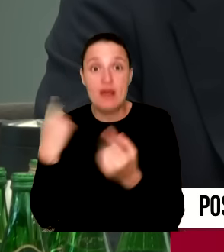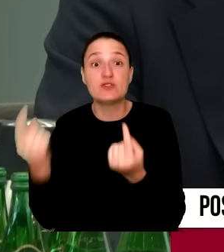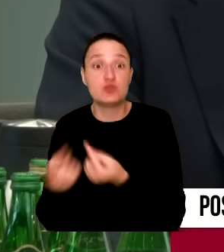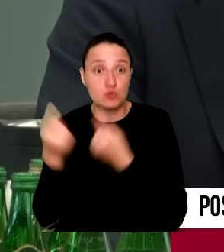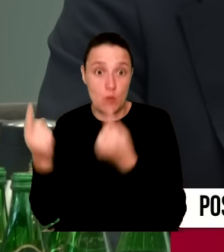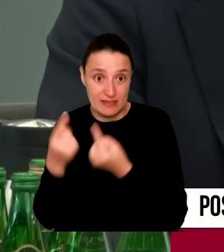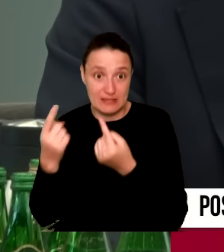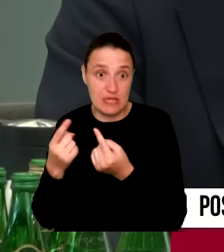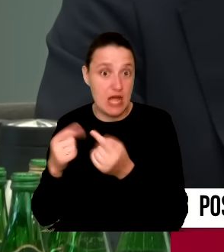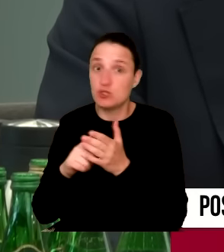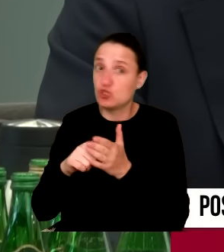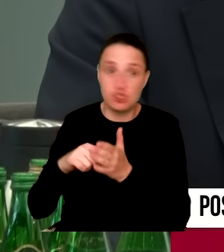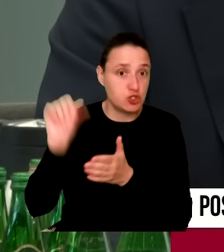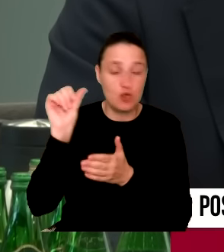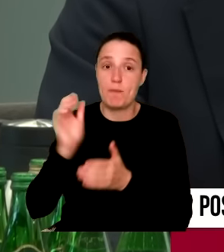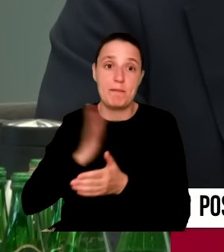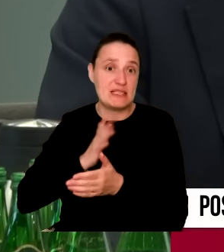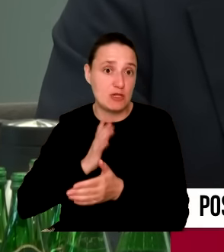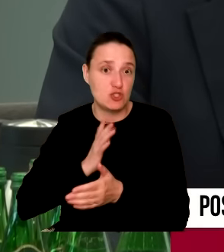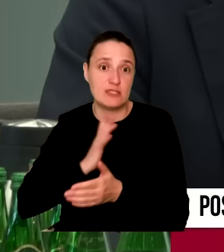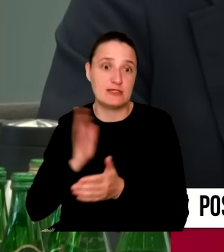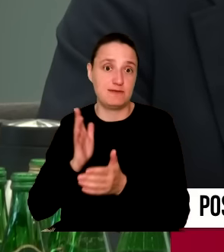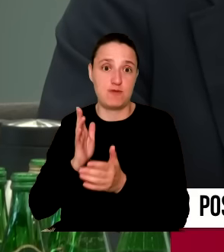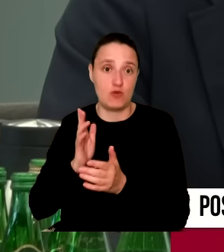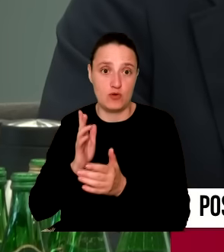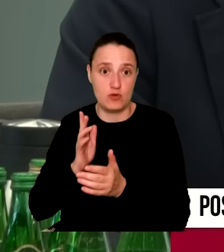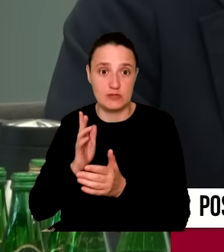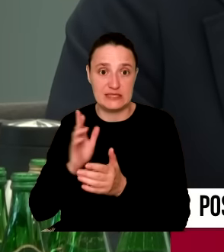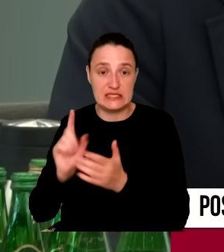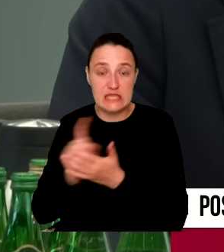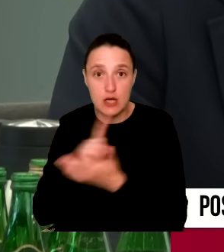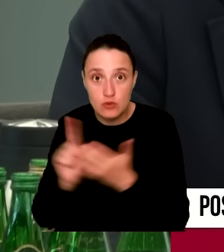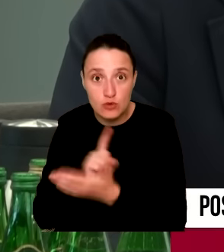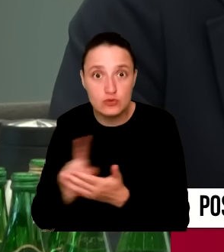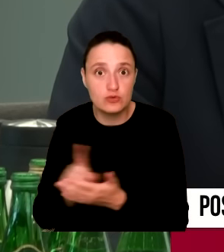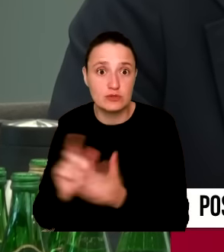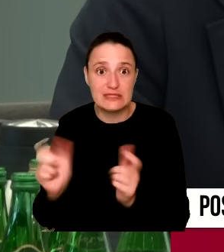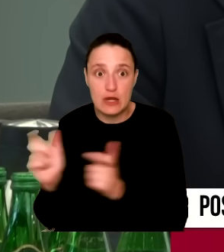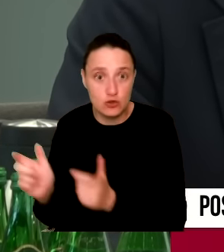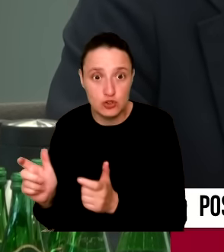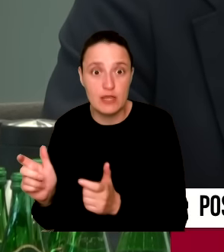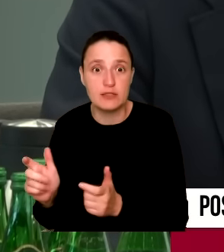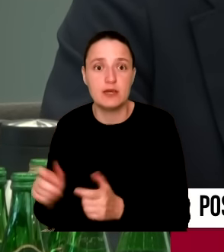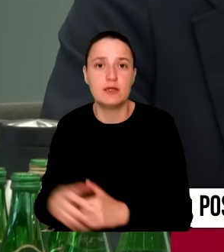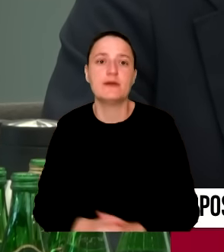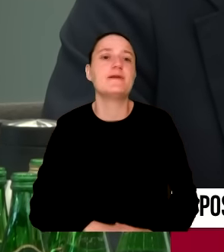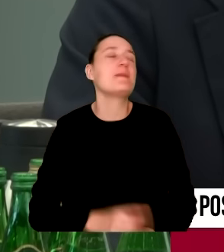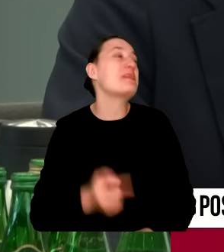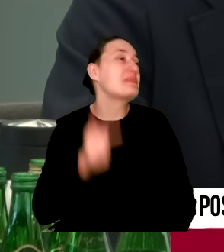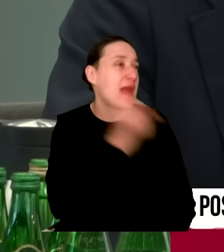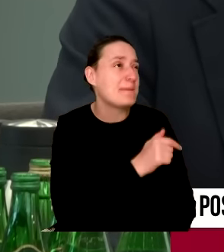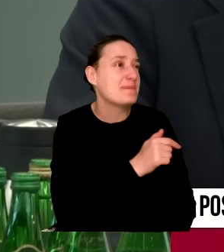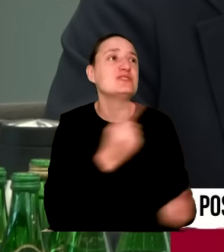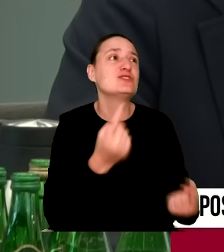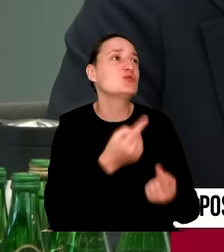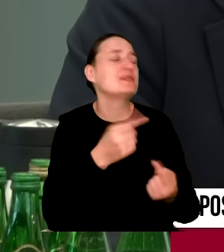jest szczególne zagrożenie dla bezpieczeństwa obywateli bądź też zagrożenie dla Konstytucyjnego ustroju państwa tamta sytuacja nie była